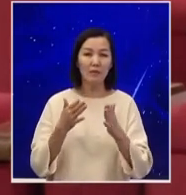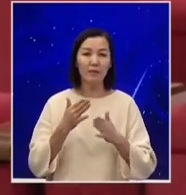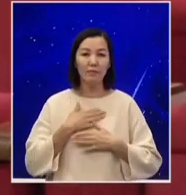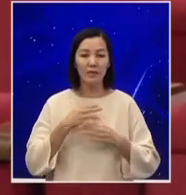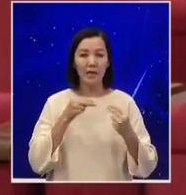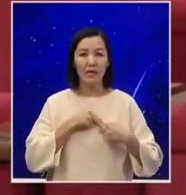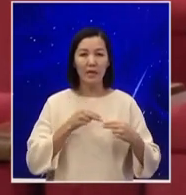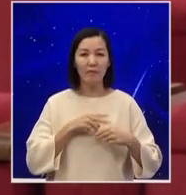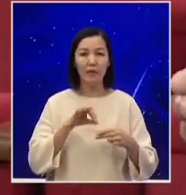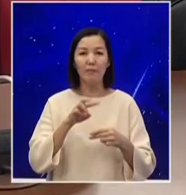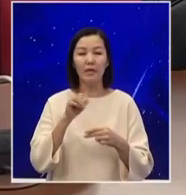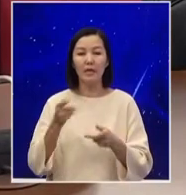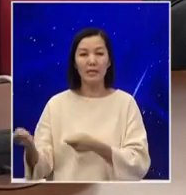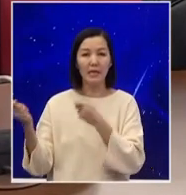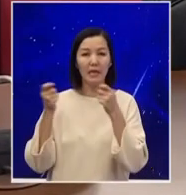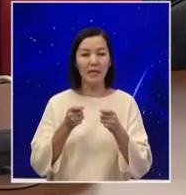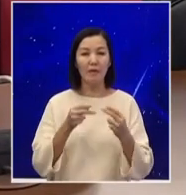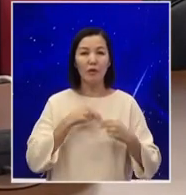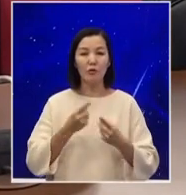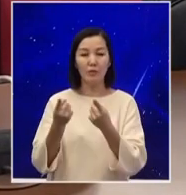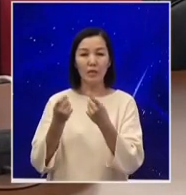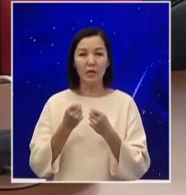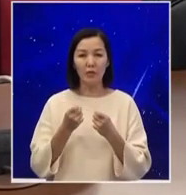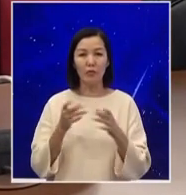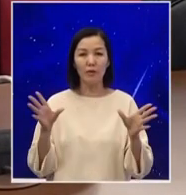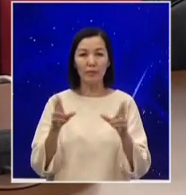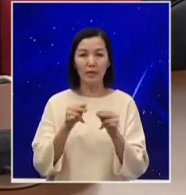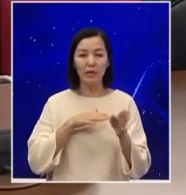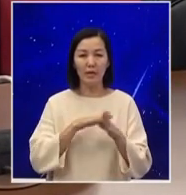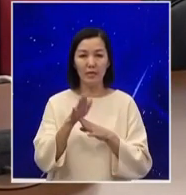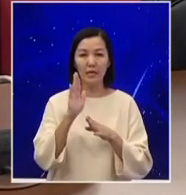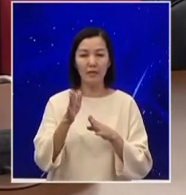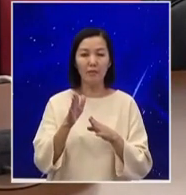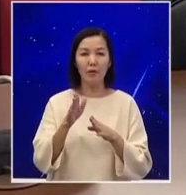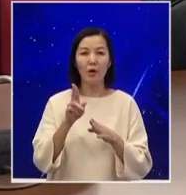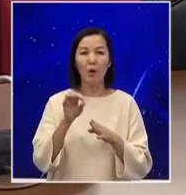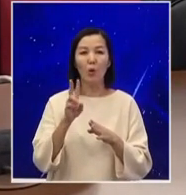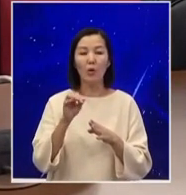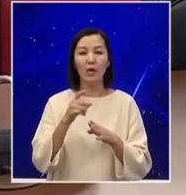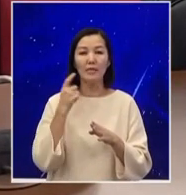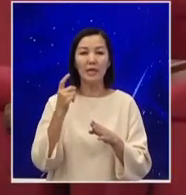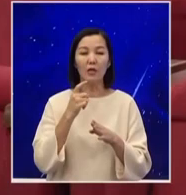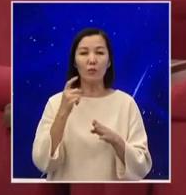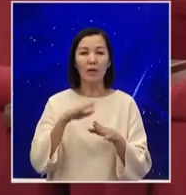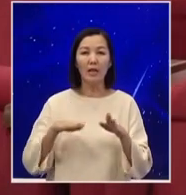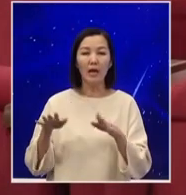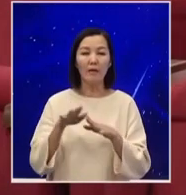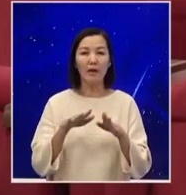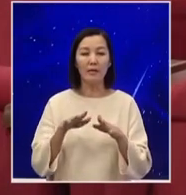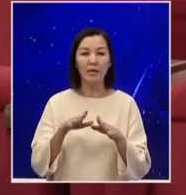еңбек мигранттарын елге жеткізіп, жұмысқа тартуда бірлесіп жұмыс істейміз. Қорғас арнайы экономикалық аймағы